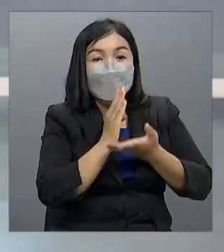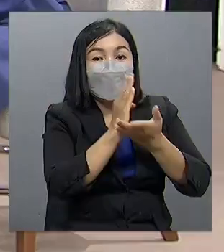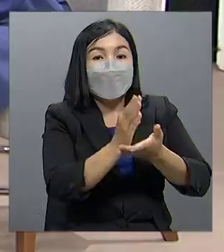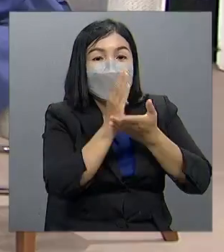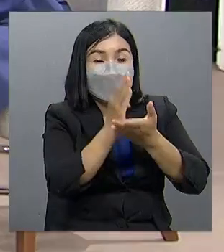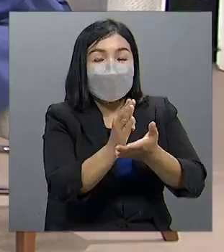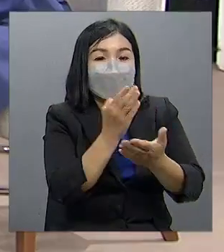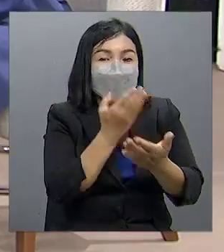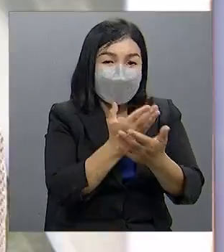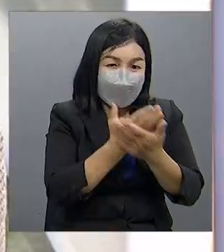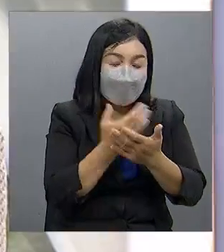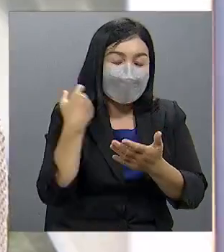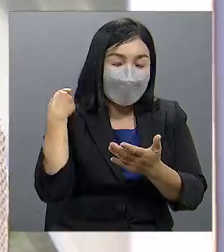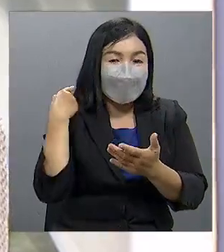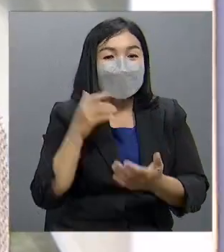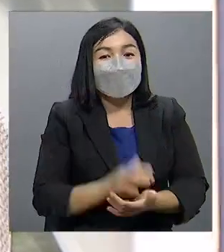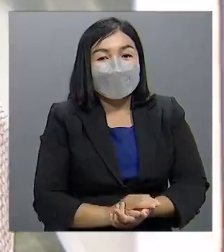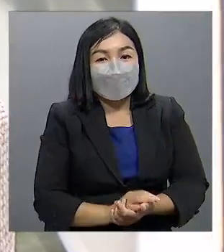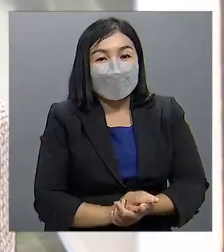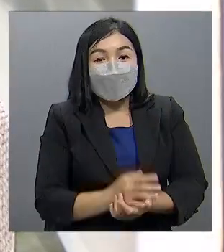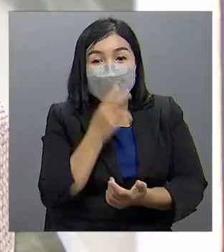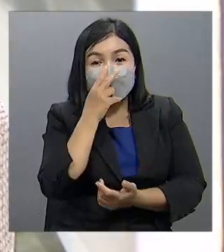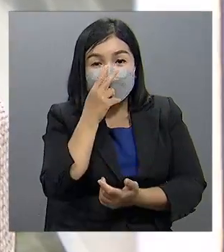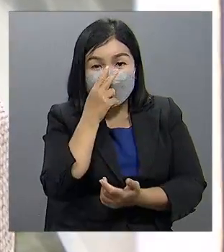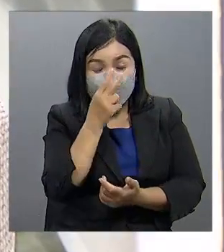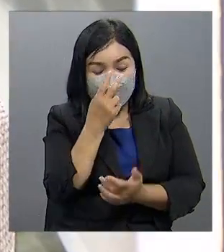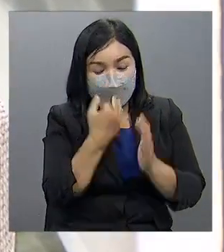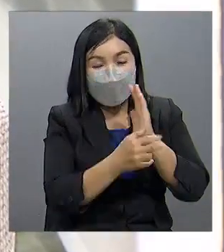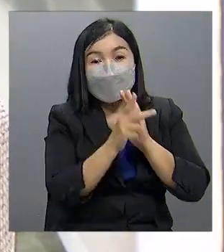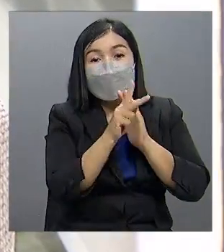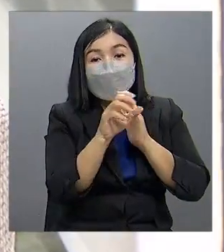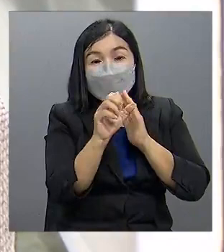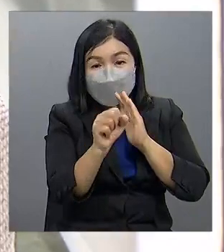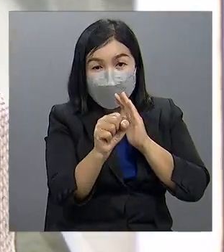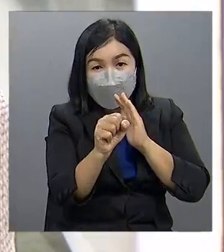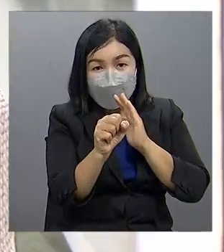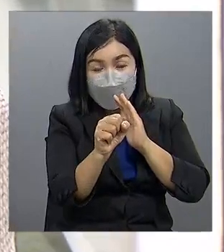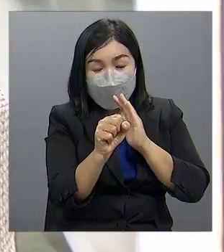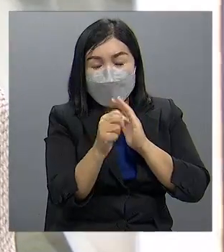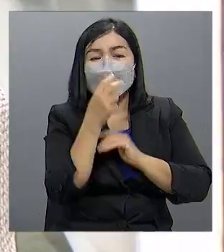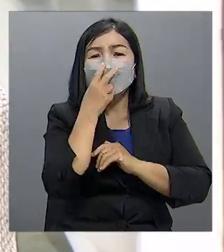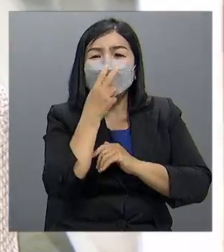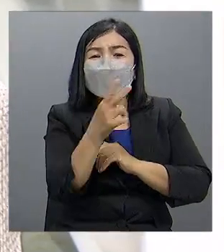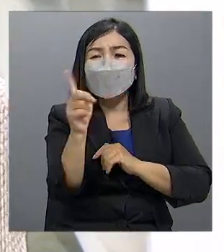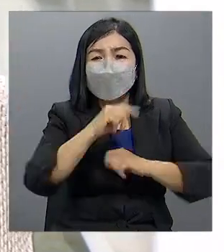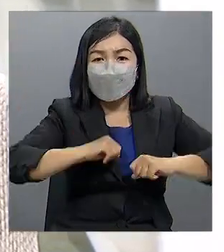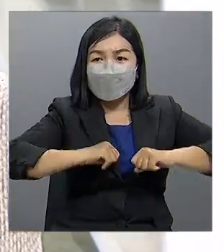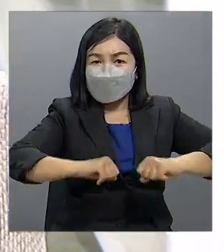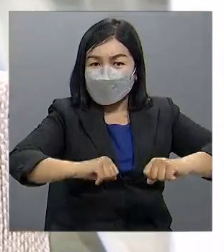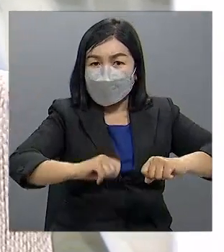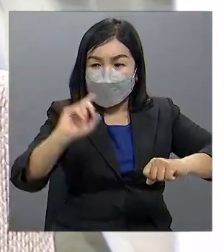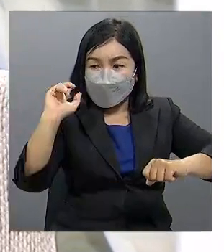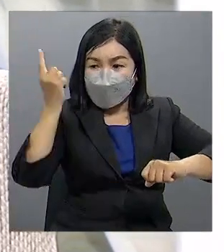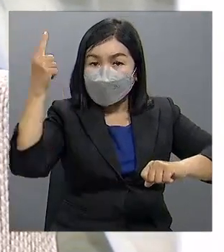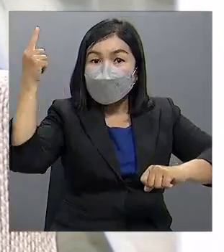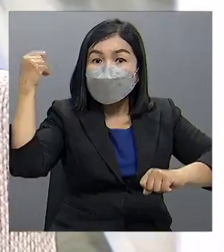คุณผู้ชมไปทิ้งท้ายกันวันนี้ที่จังหวัดกาฬสินธุ์ค่ะคุณผู้ชมที่จังหวัดกาฬสินธุ์พาไปดูไอเดียหนุ่มรุ่นใหม่นะคะไฟแรงสารต่อโ